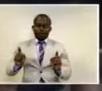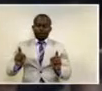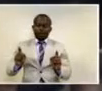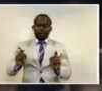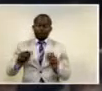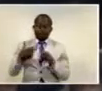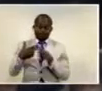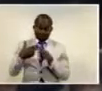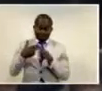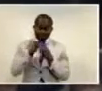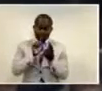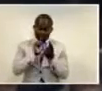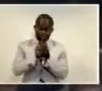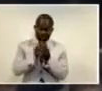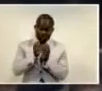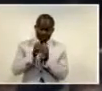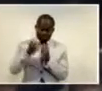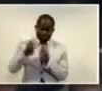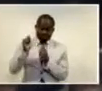ndaza kubonana nabo turaza